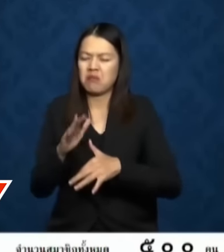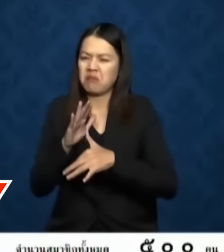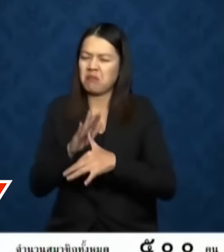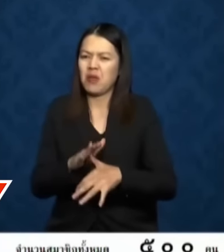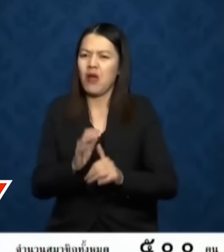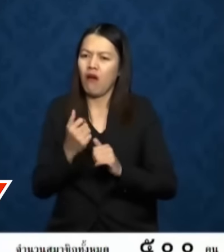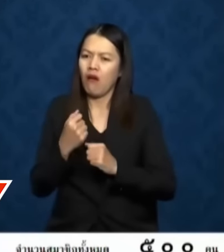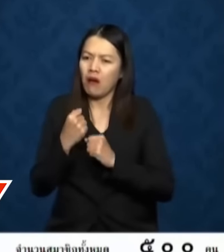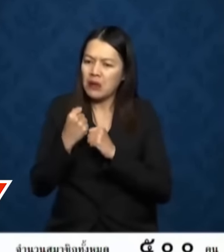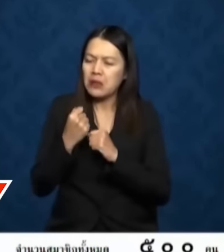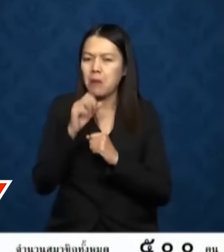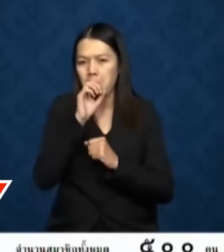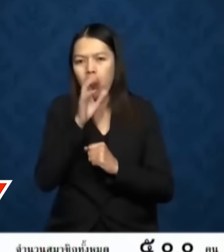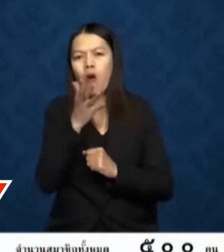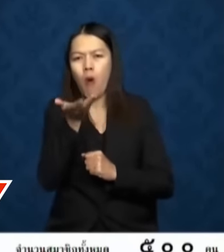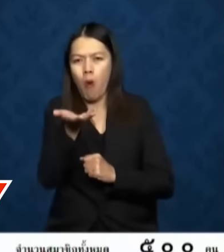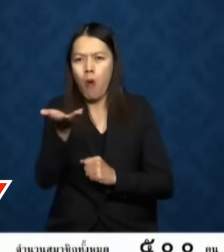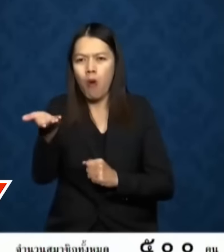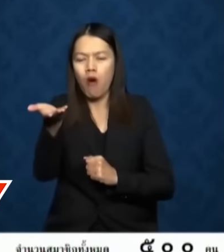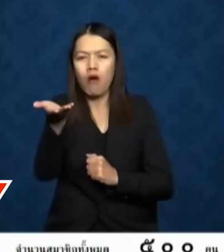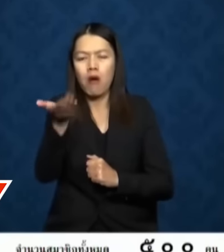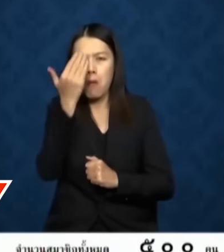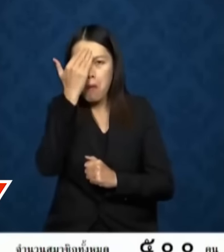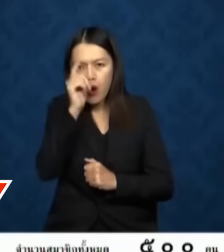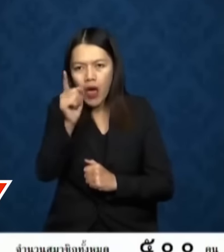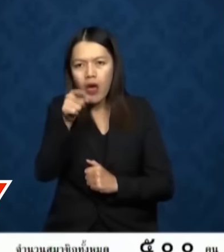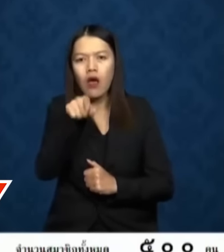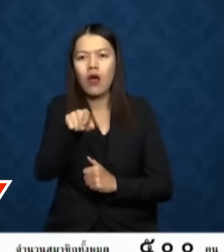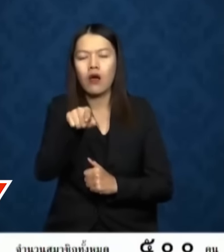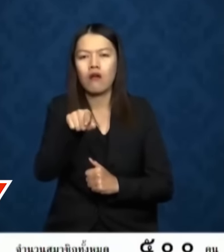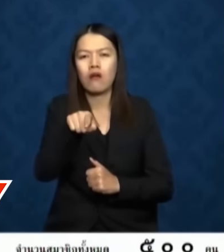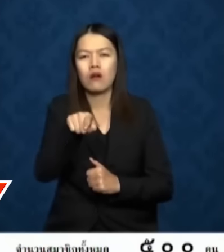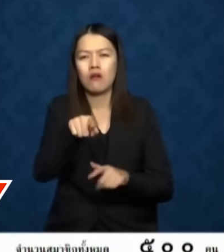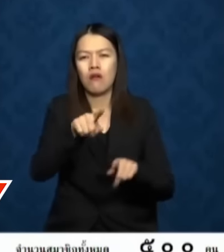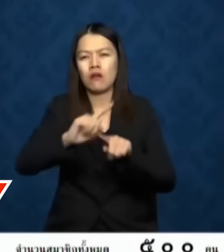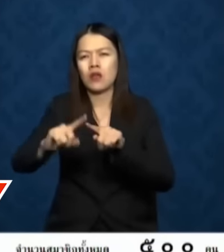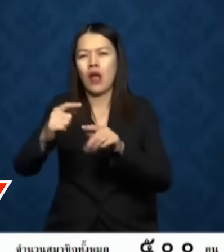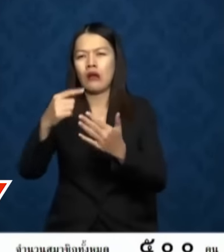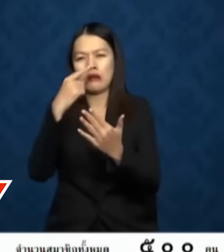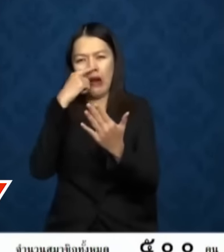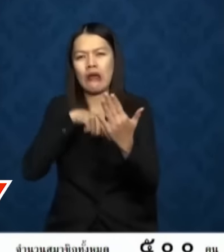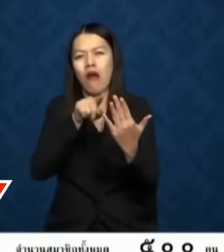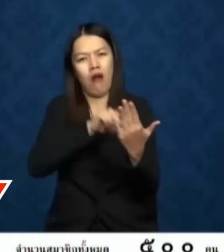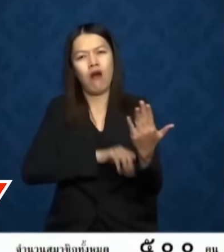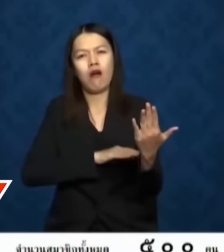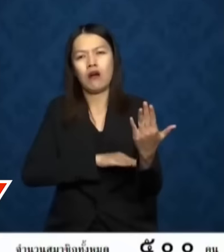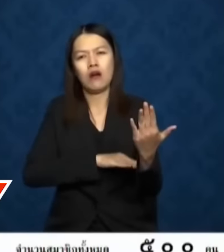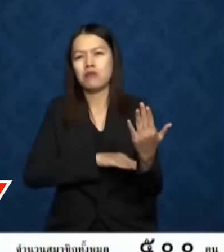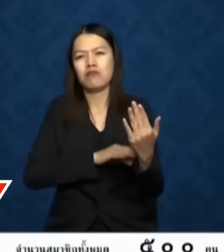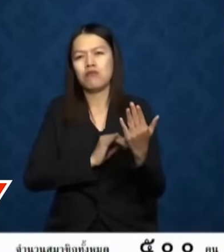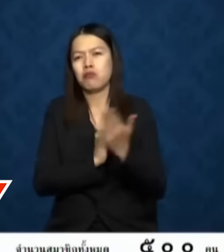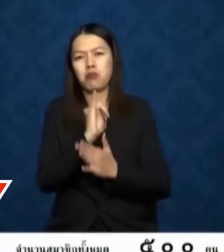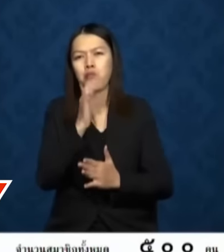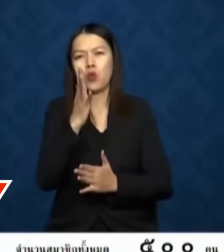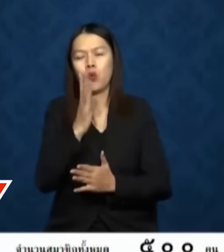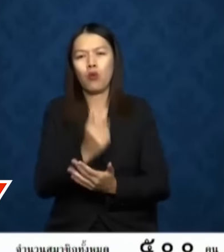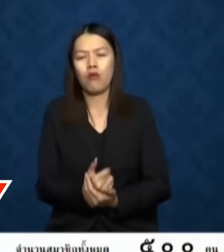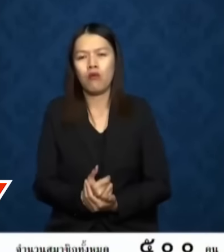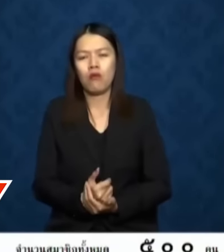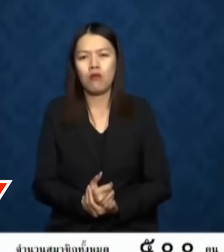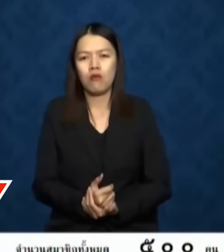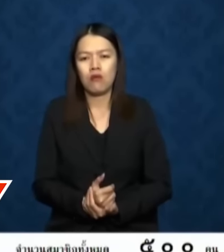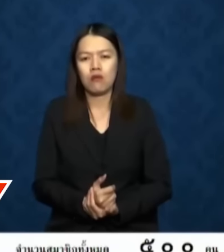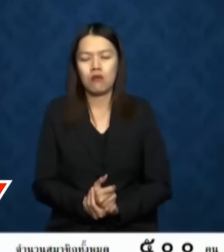เรียกร้องเพราะเขาเห็นว่าสิ่งต่างๆในประเทศนี้นั้นมันไม่ถูกต้องกลับกลายเป็นว่